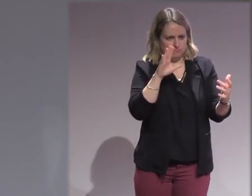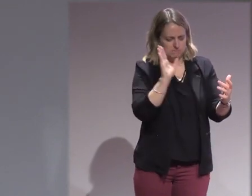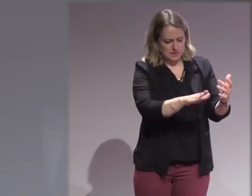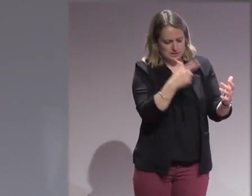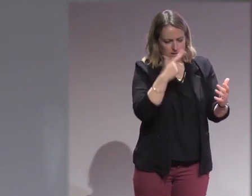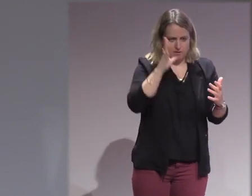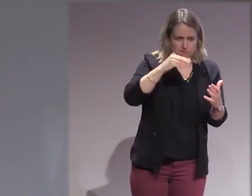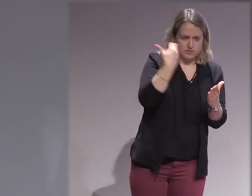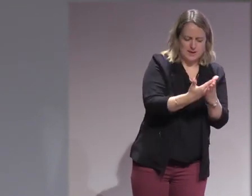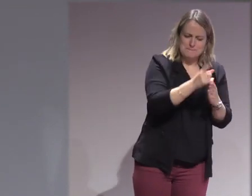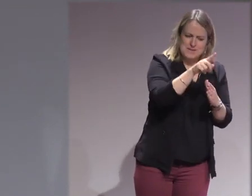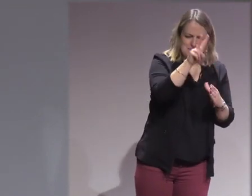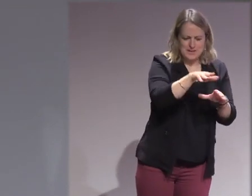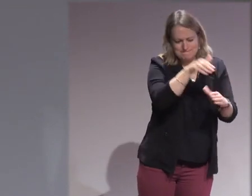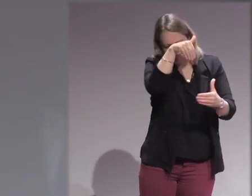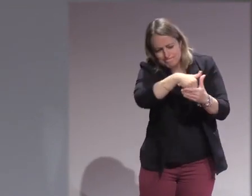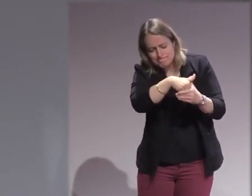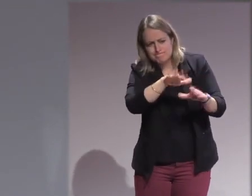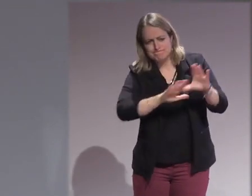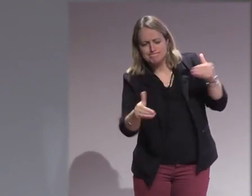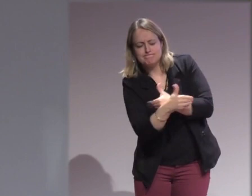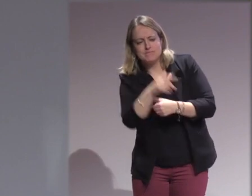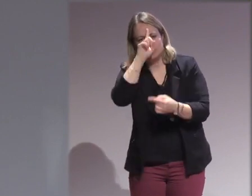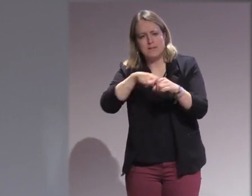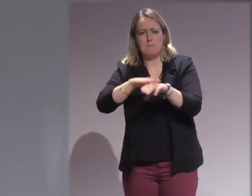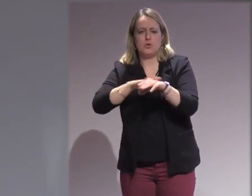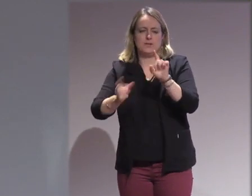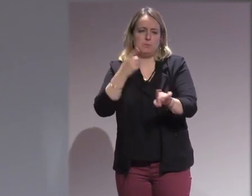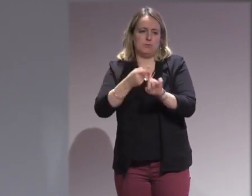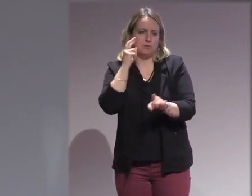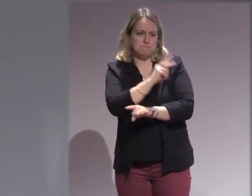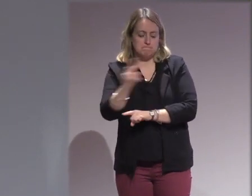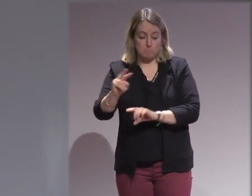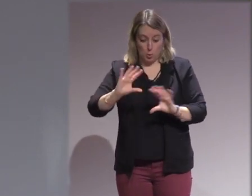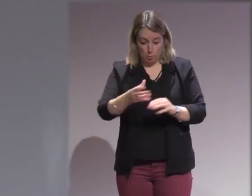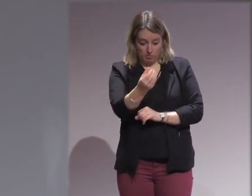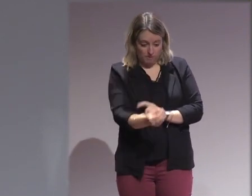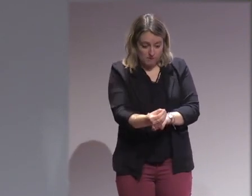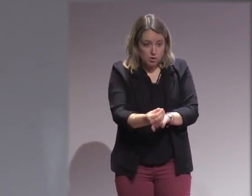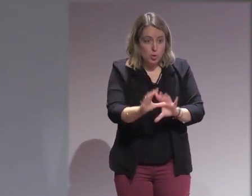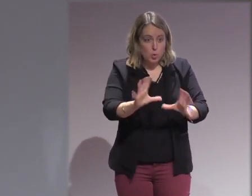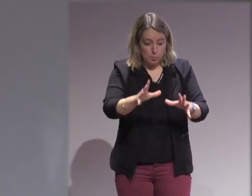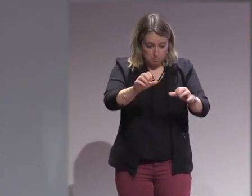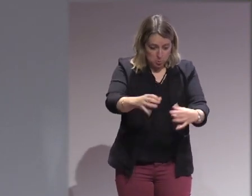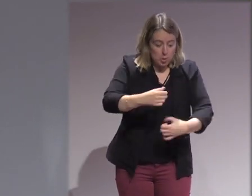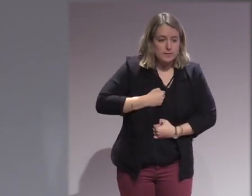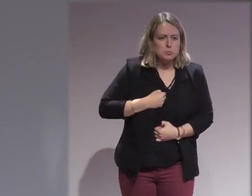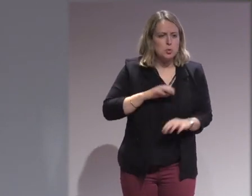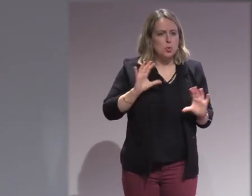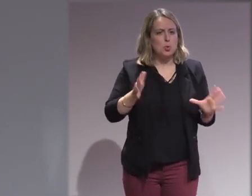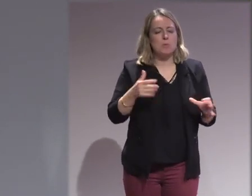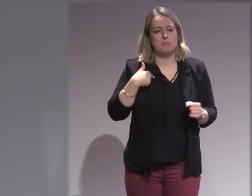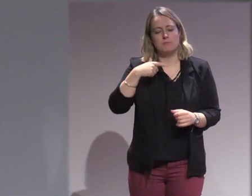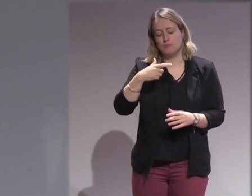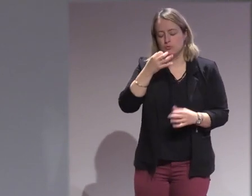des sujets politiques. Donc qu'est-ce qui fait qu'une personne devient adoptable ? Moi j'aime souvent dire que pour qu'une famille soit créée par